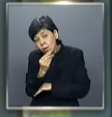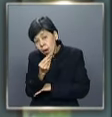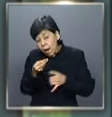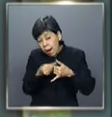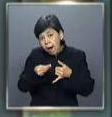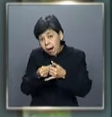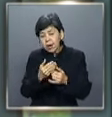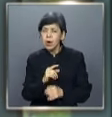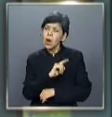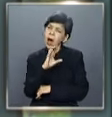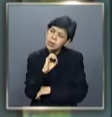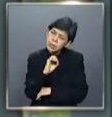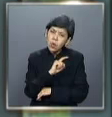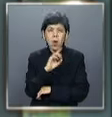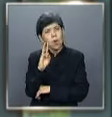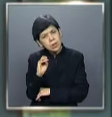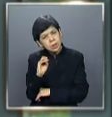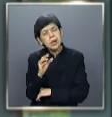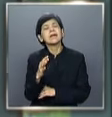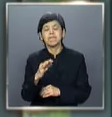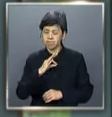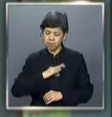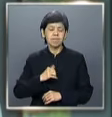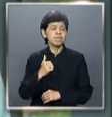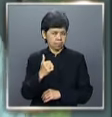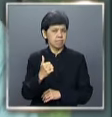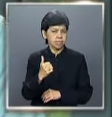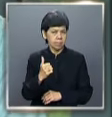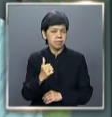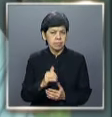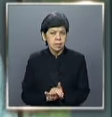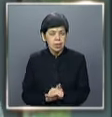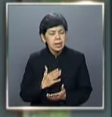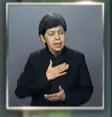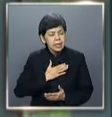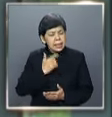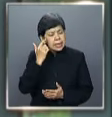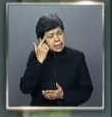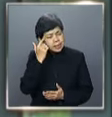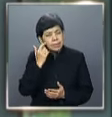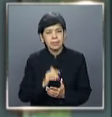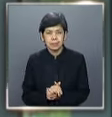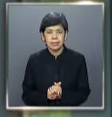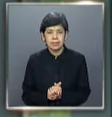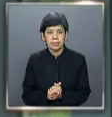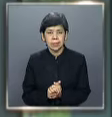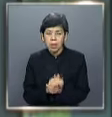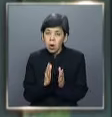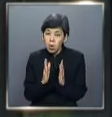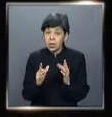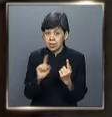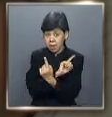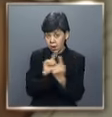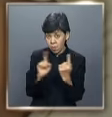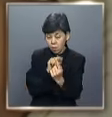ละ50บาท60บาทเนี่ยก็เป็นสิ่งที่ดีและอีกอย่างนึงก็คิดว่าในด้านของการให้คนในสังค